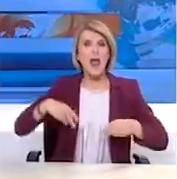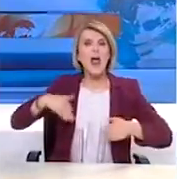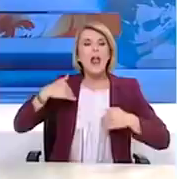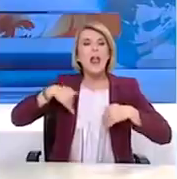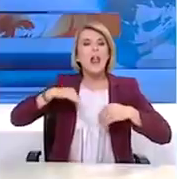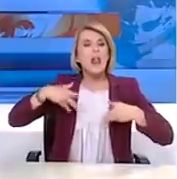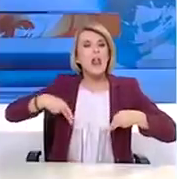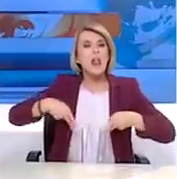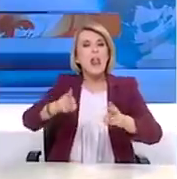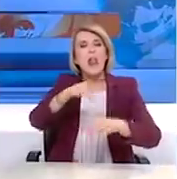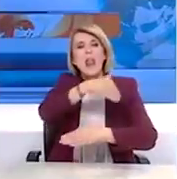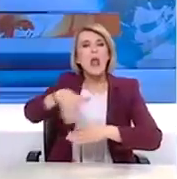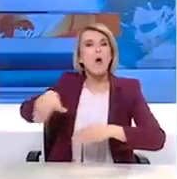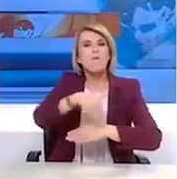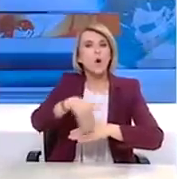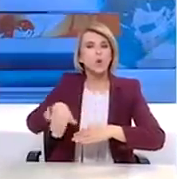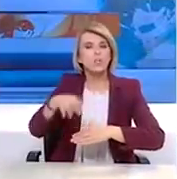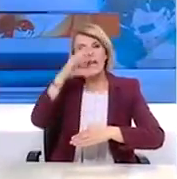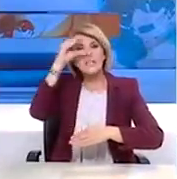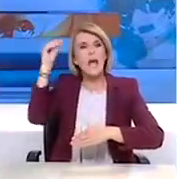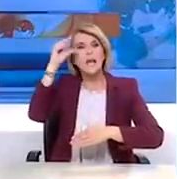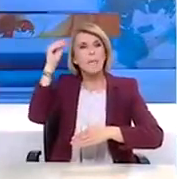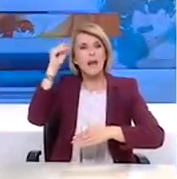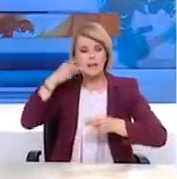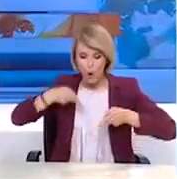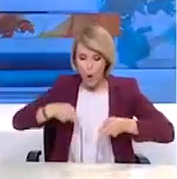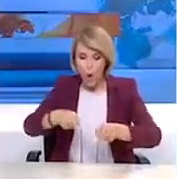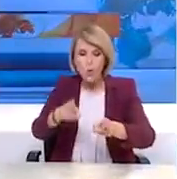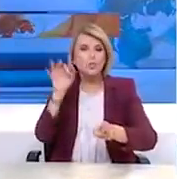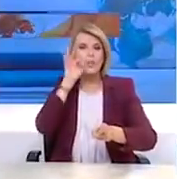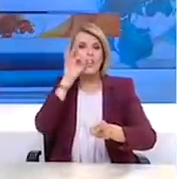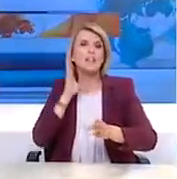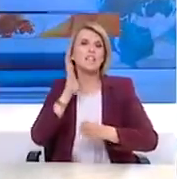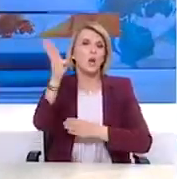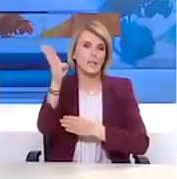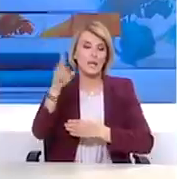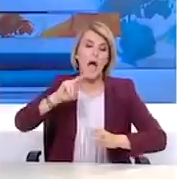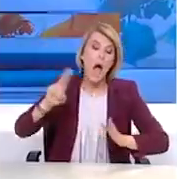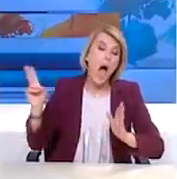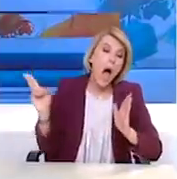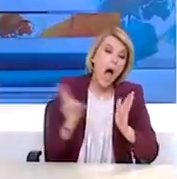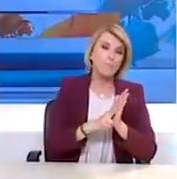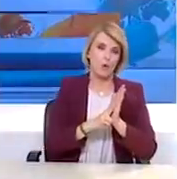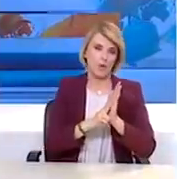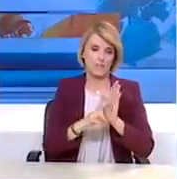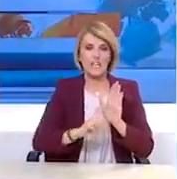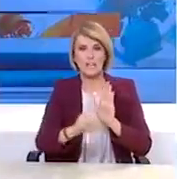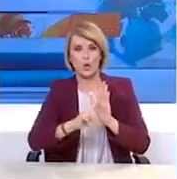Καρμαλή με κατεύθυνση προς Θεσσαλονίκη, που γειτνιάζει με την 110 πτέρυγα μάχης. Ταυτόχρονα